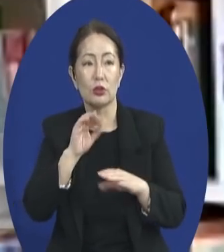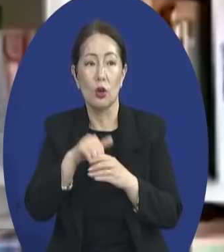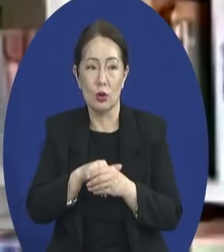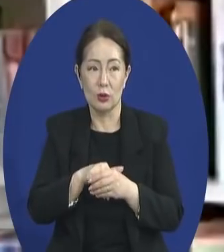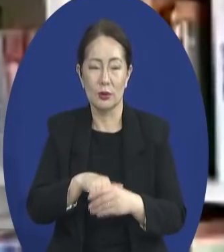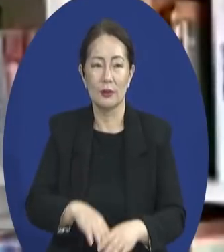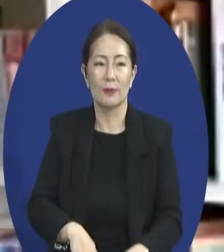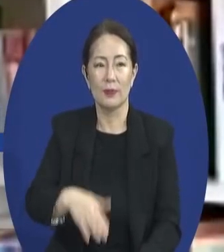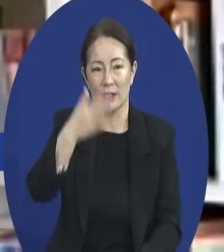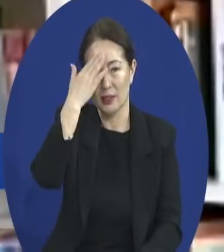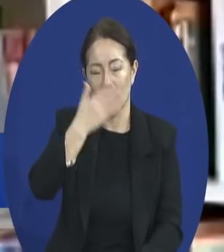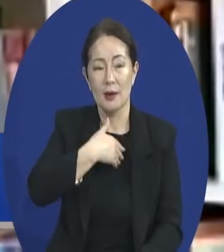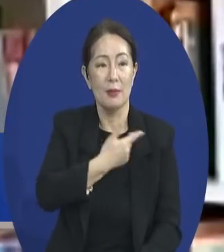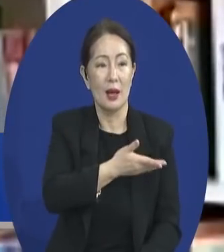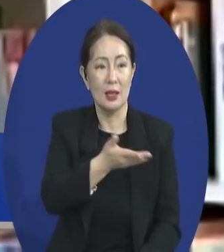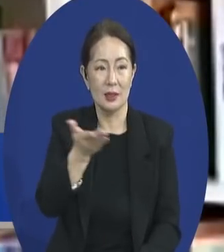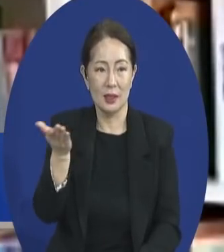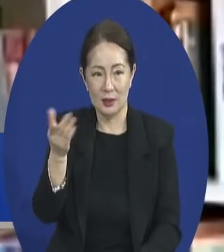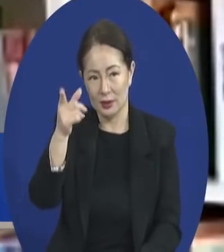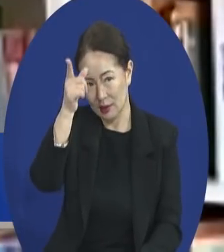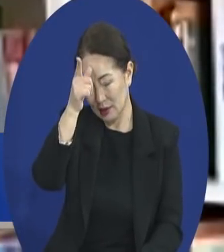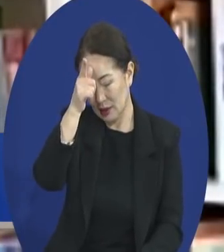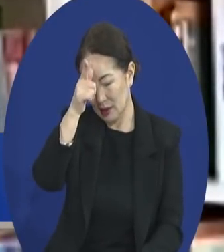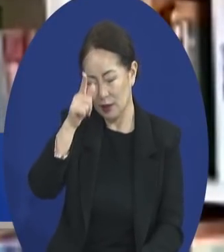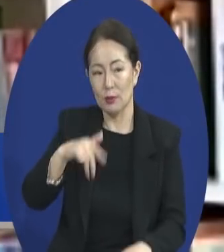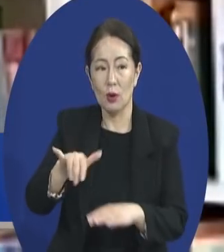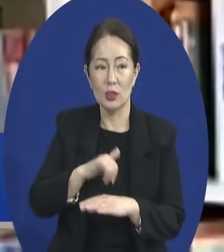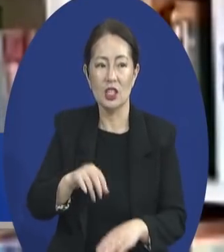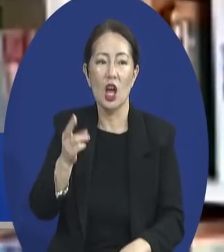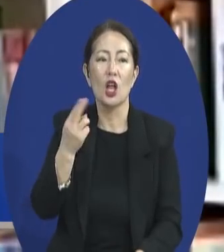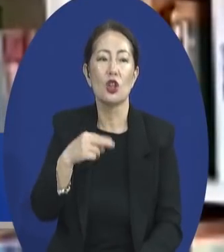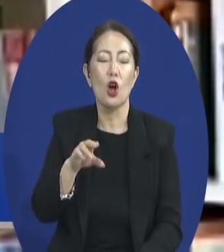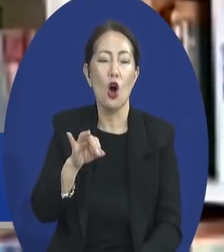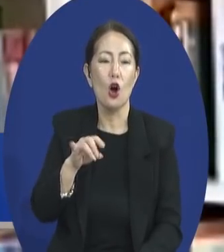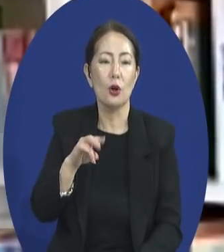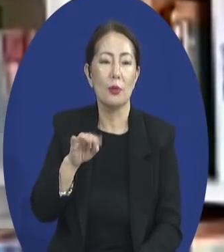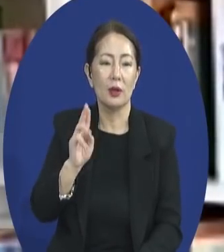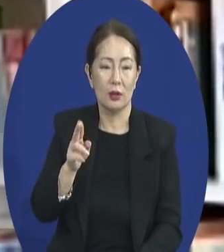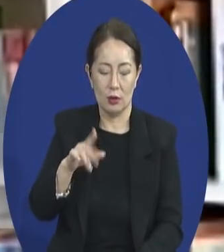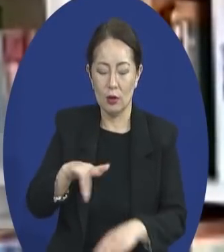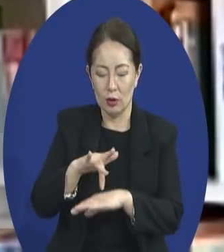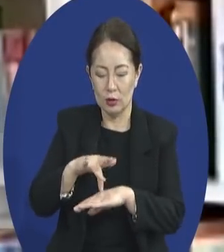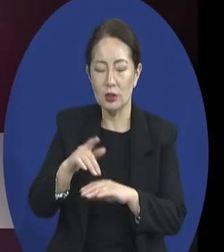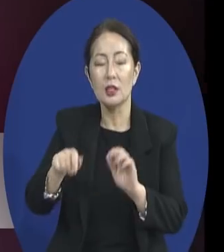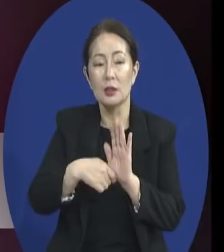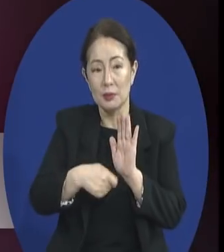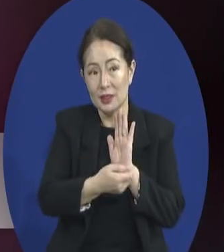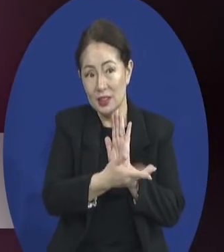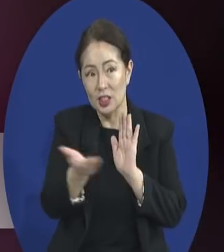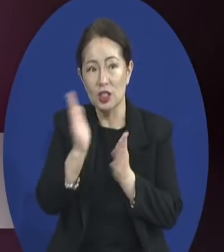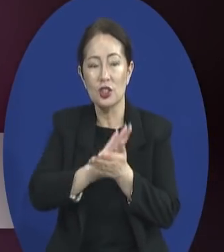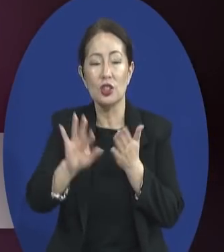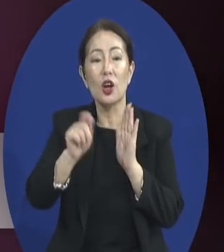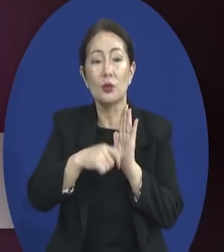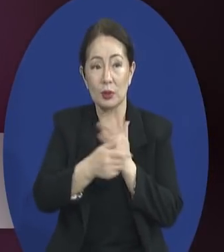Сайн байцгаана уу? Герман улсын Дортмунд хотоос мэндэж байна. Шинэ оны мэрхүргий,